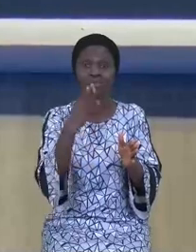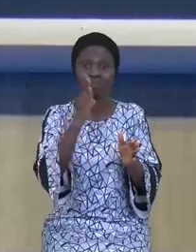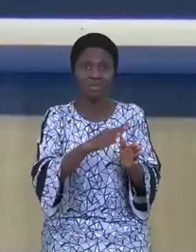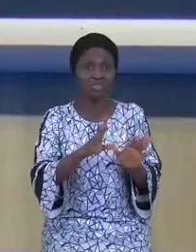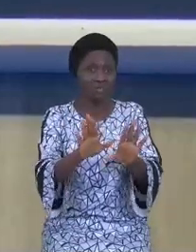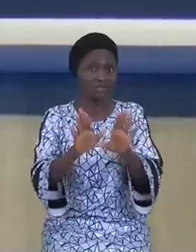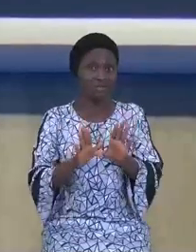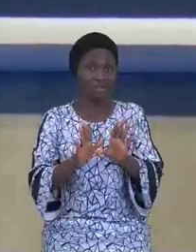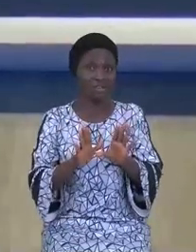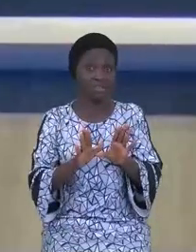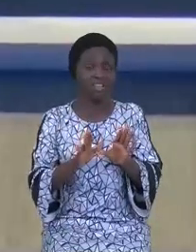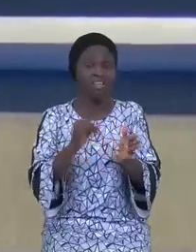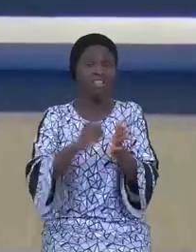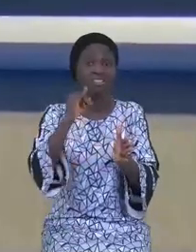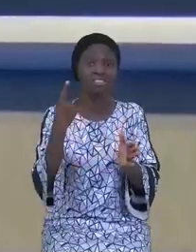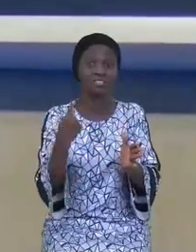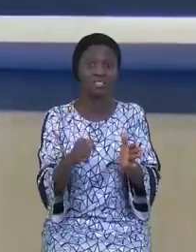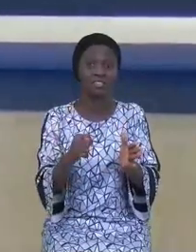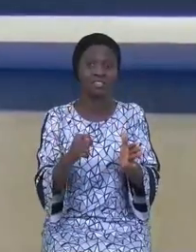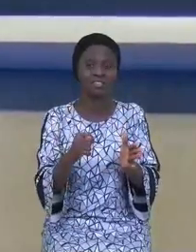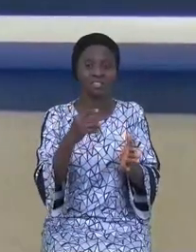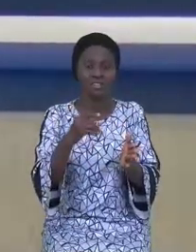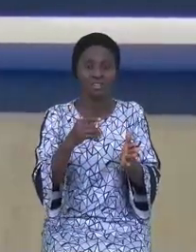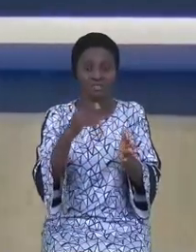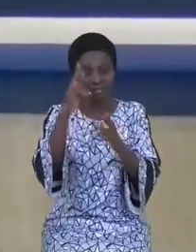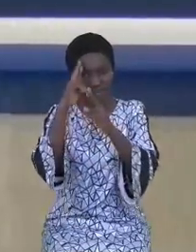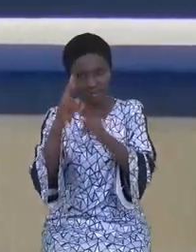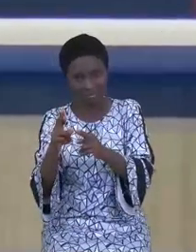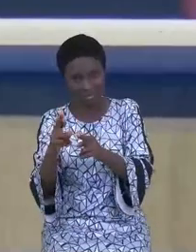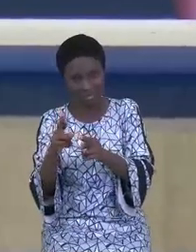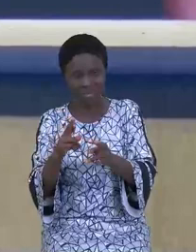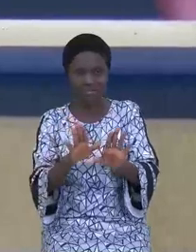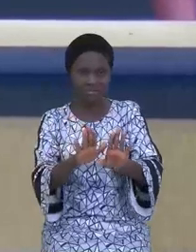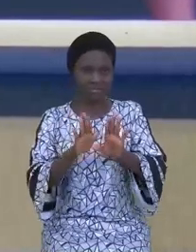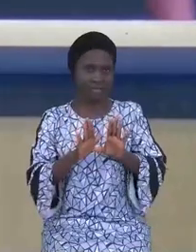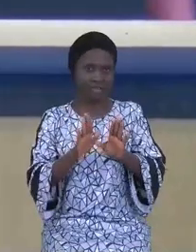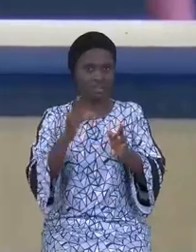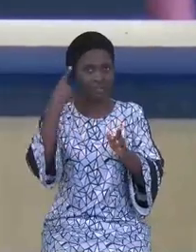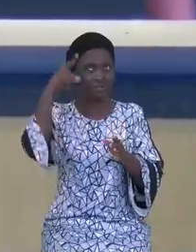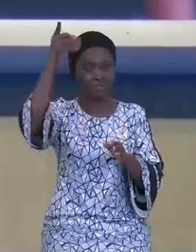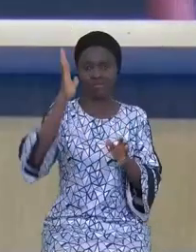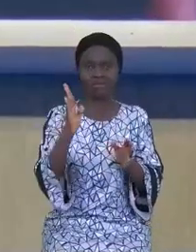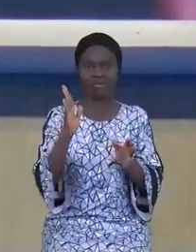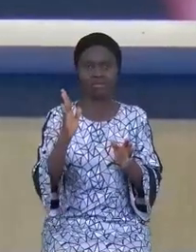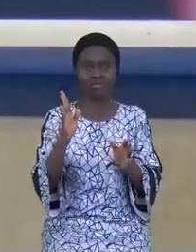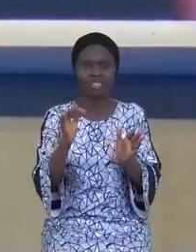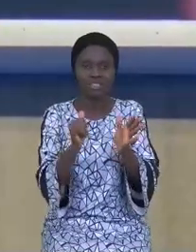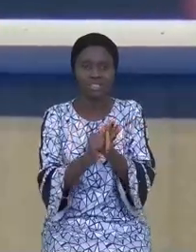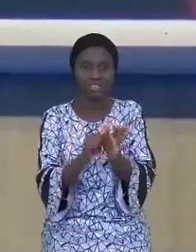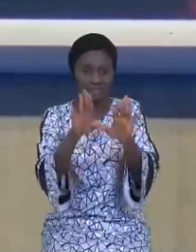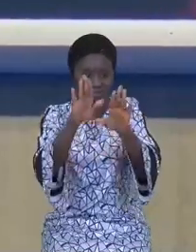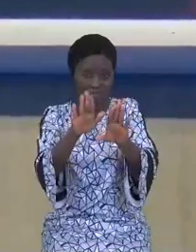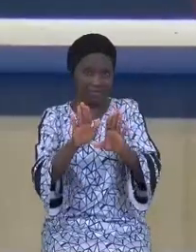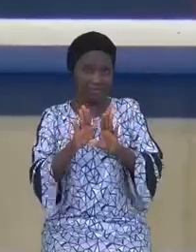un bâton pour cogner ma tête. Non, c'est une crainte filiale, c'est une crainte d'honneur. On le craint